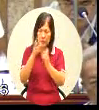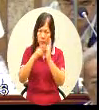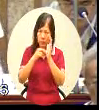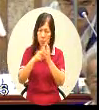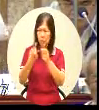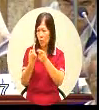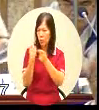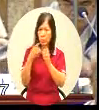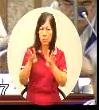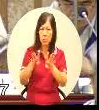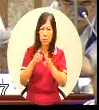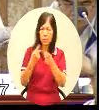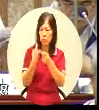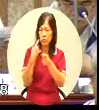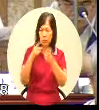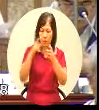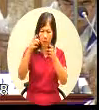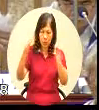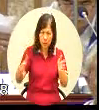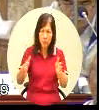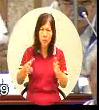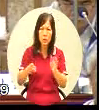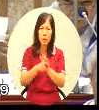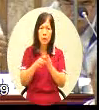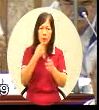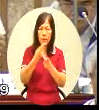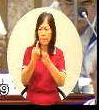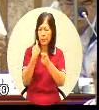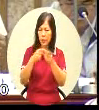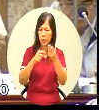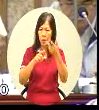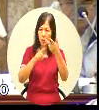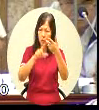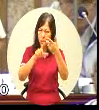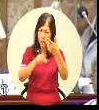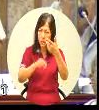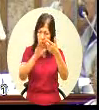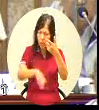实去年一整年，从，去年下半年我们